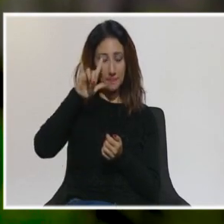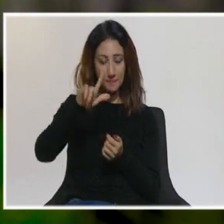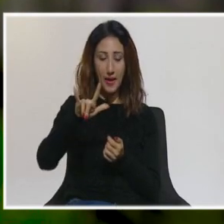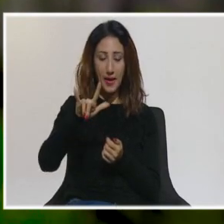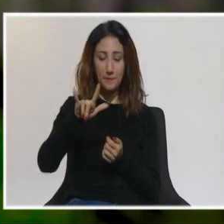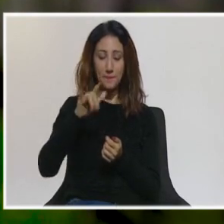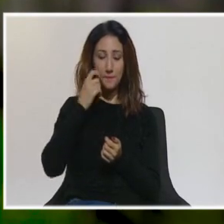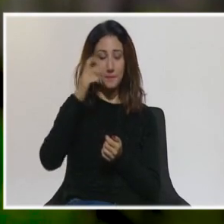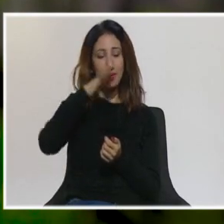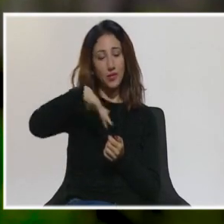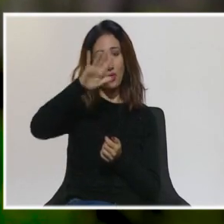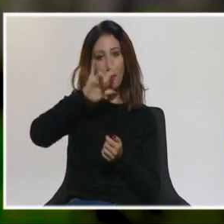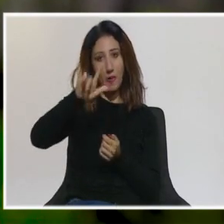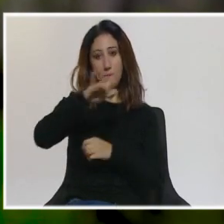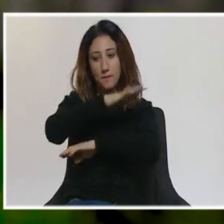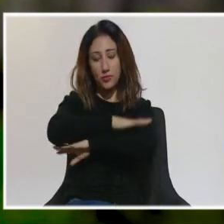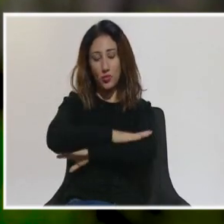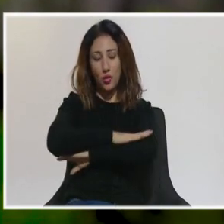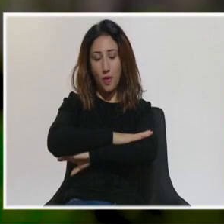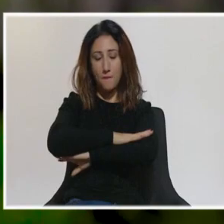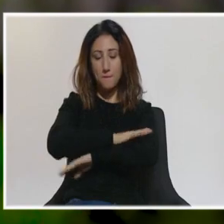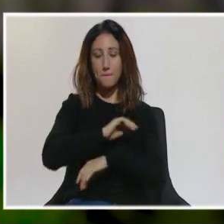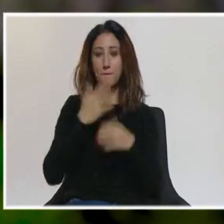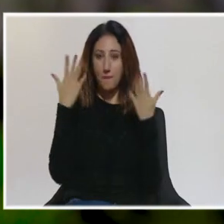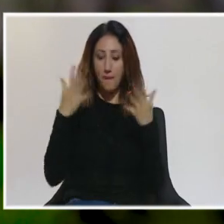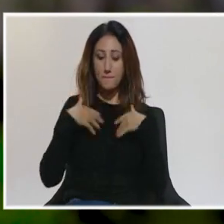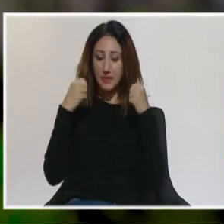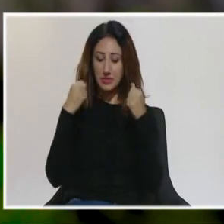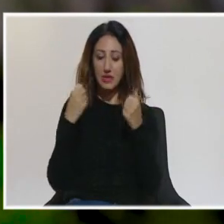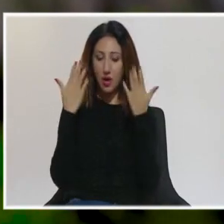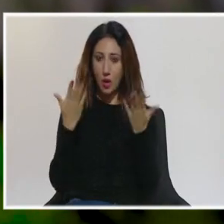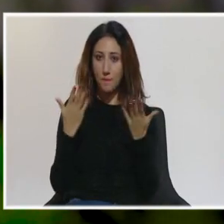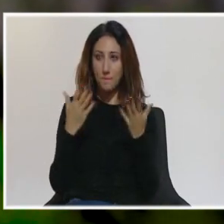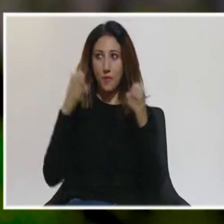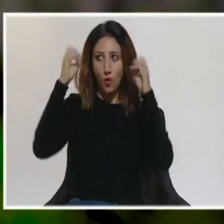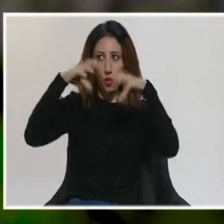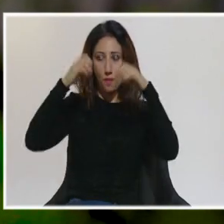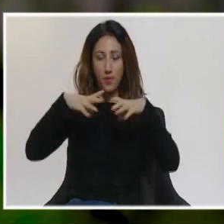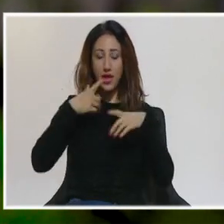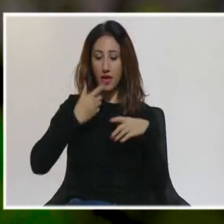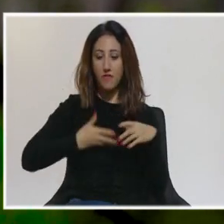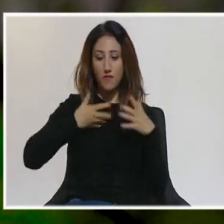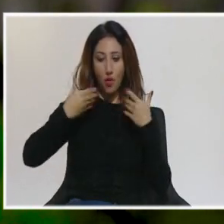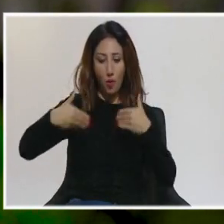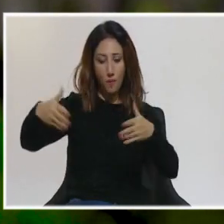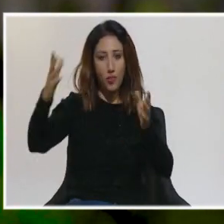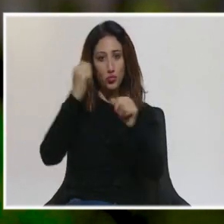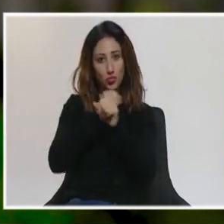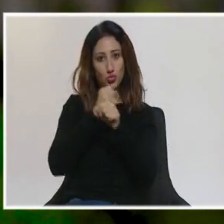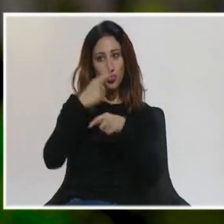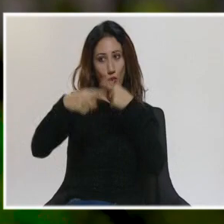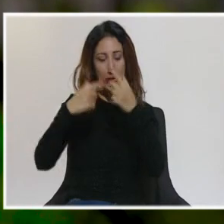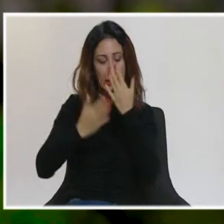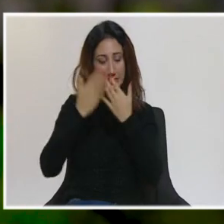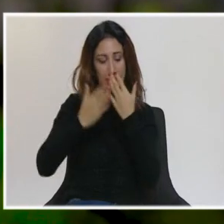والناس كلها بتحبهم وبتحترمهم وتقدرهم. ربنا يديك الصحة ويبارك في عمرك وتدينا أكتر وأكتر من أعمالك الفنية